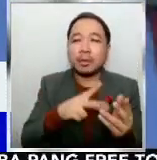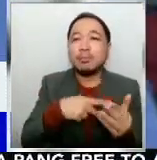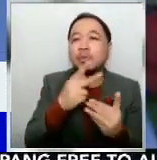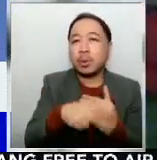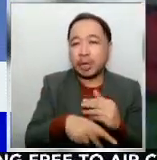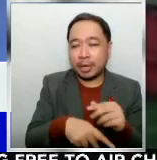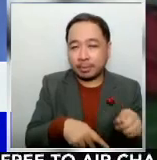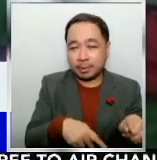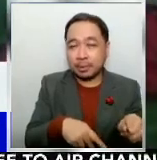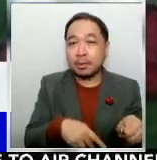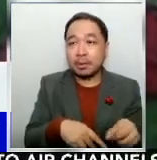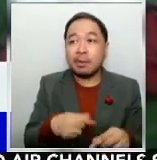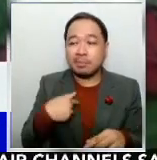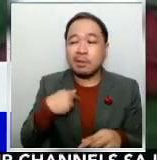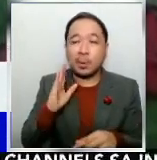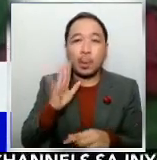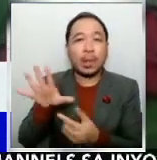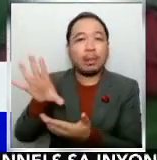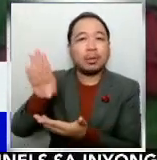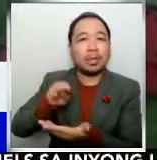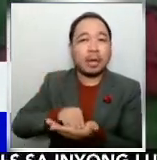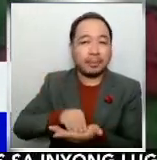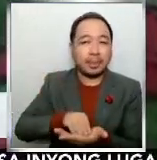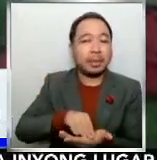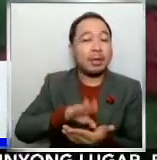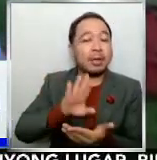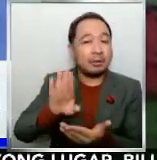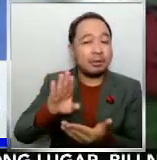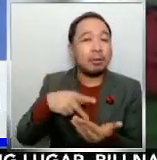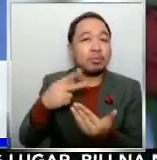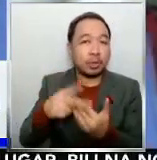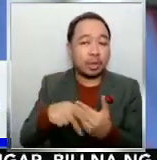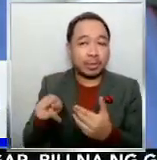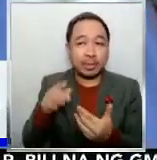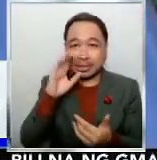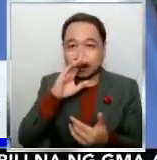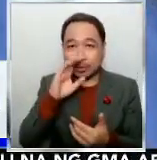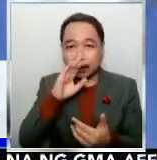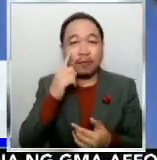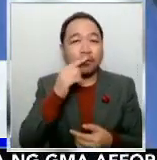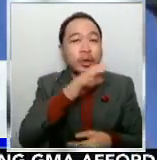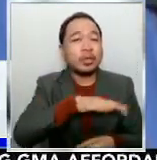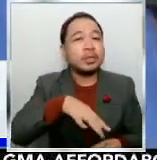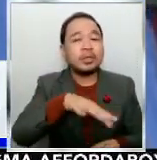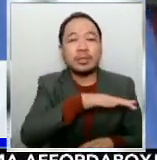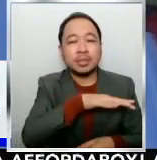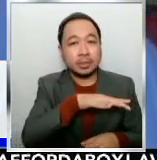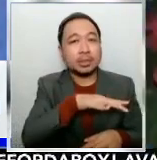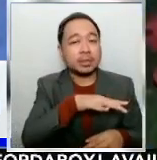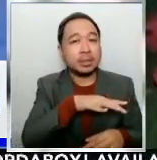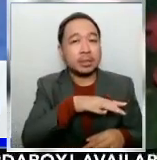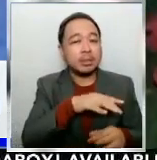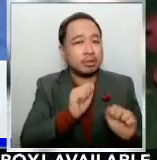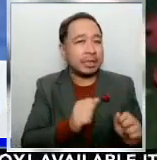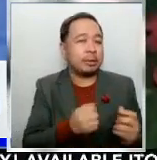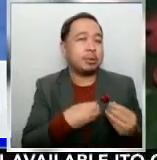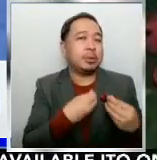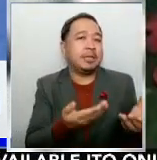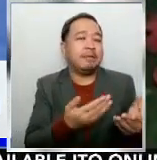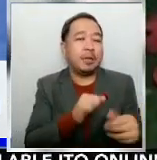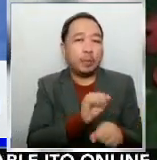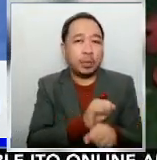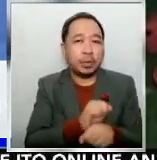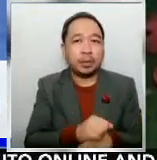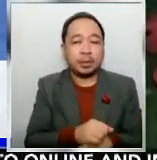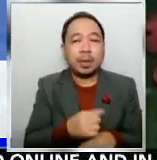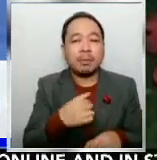itong ginawa ninyo sa Cebu Province para sa mga kababayan natin mabigyan ng hanap buhay. Ihiramin ko na to